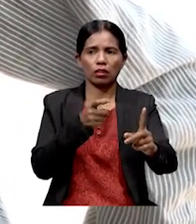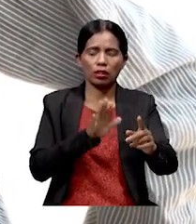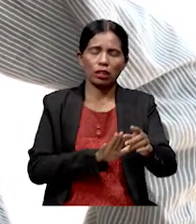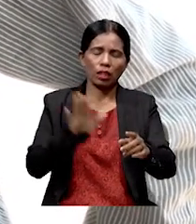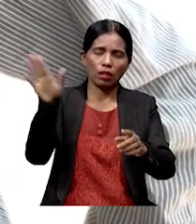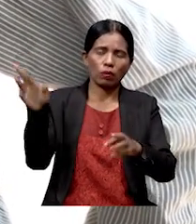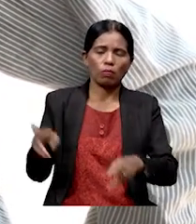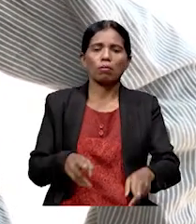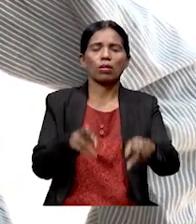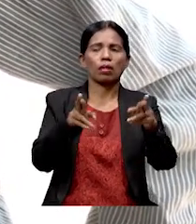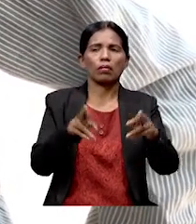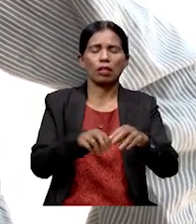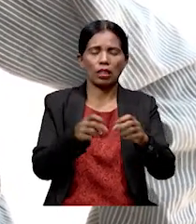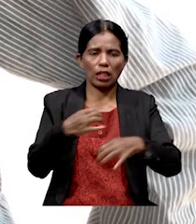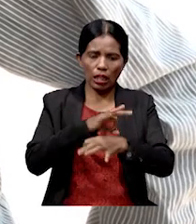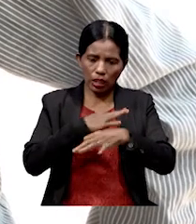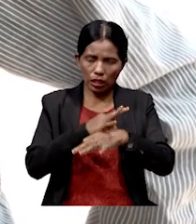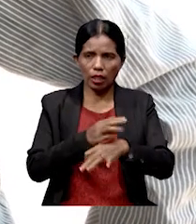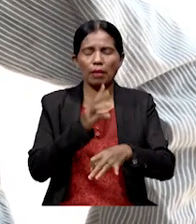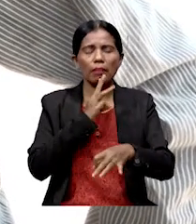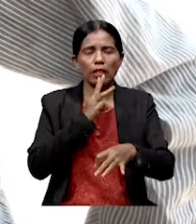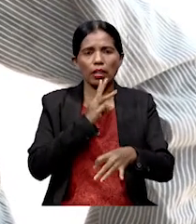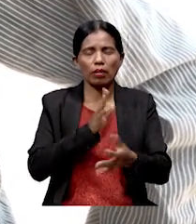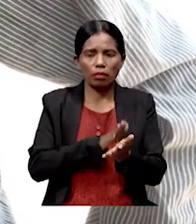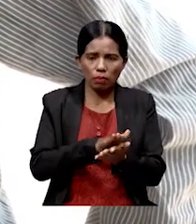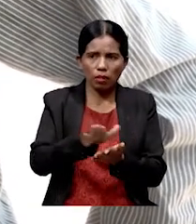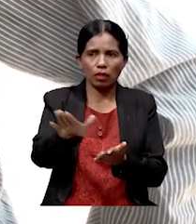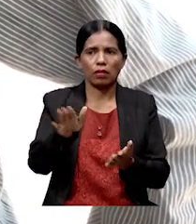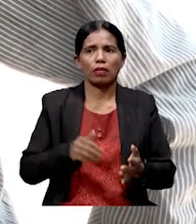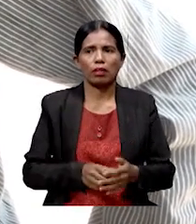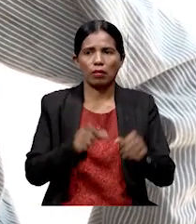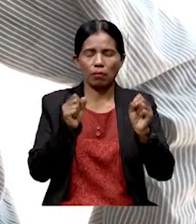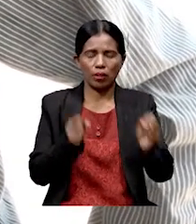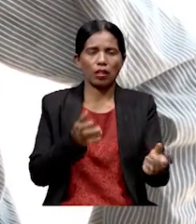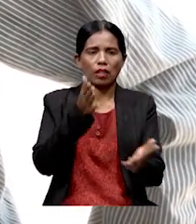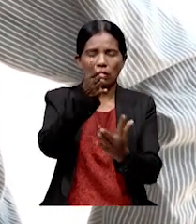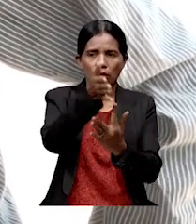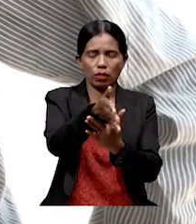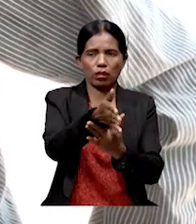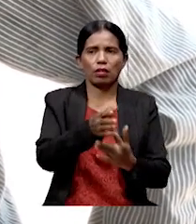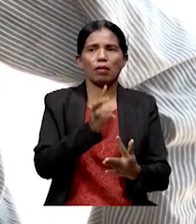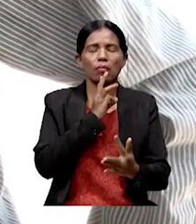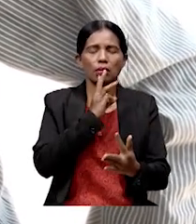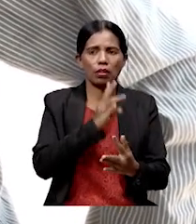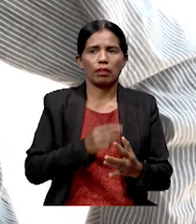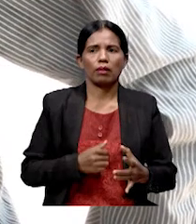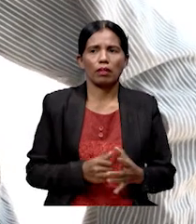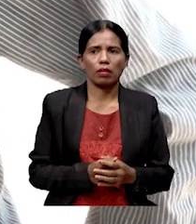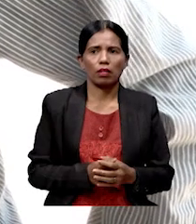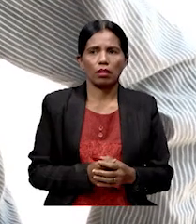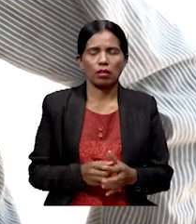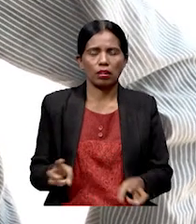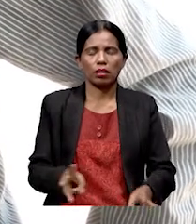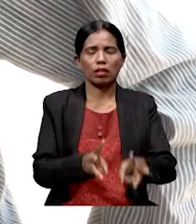na ba tinggi hadiah ba par be ne huri huri bele ba to hadiah be ne ga agor strada